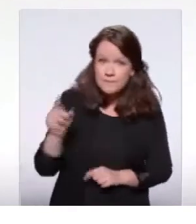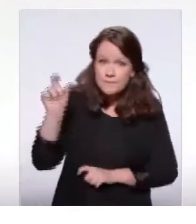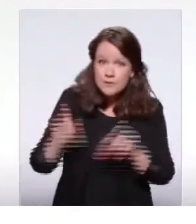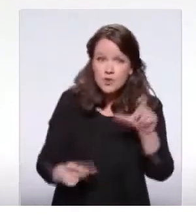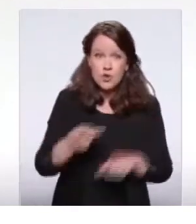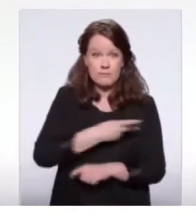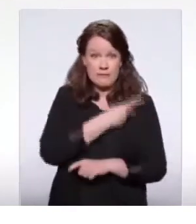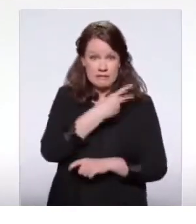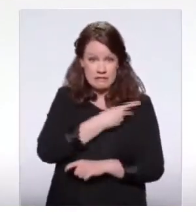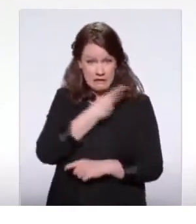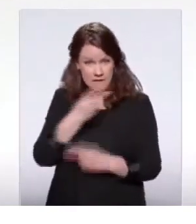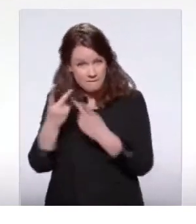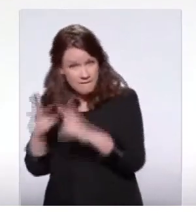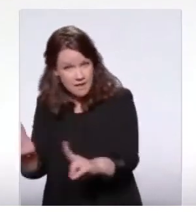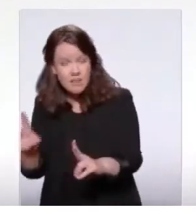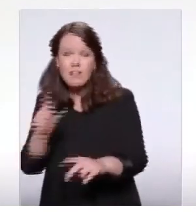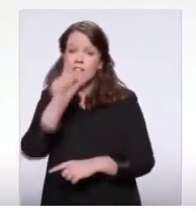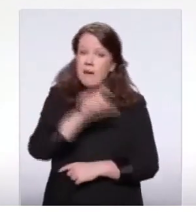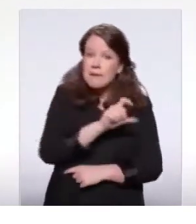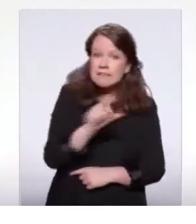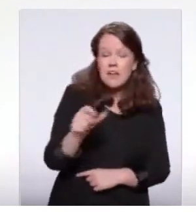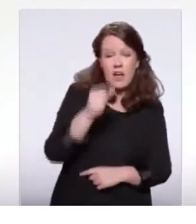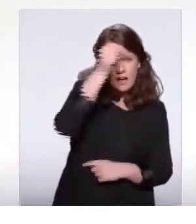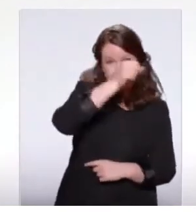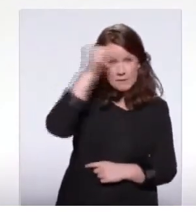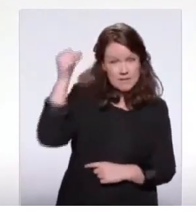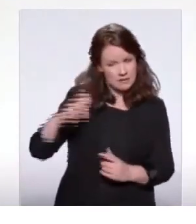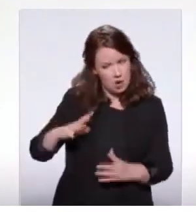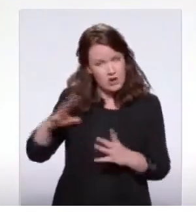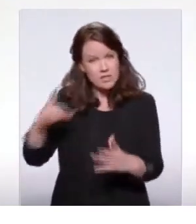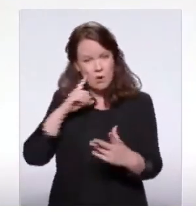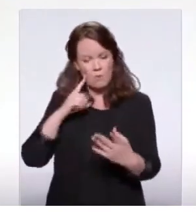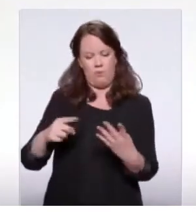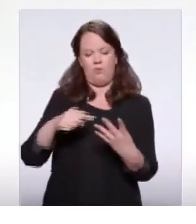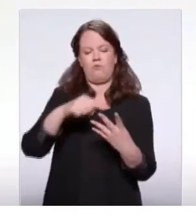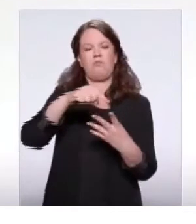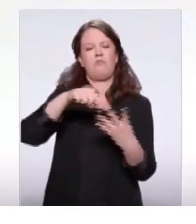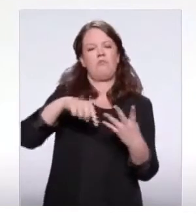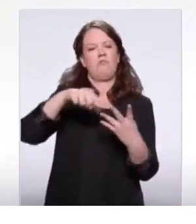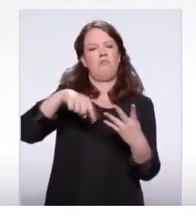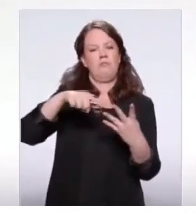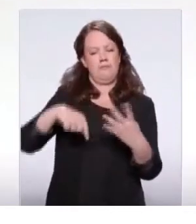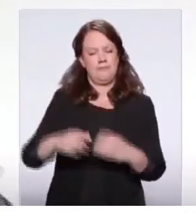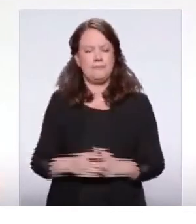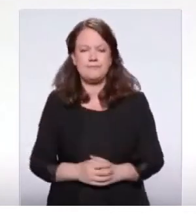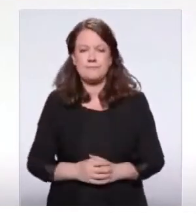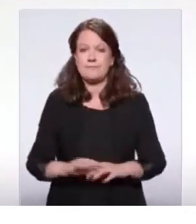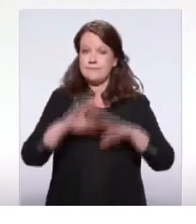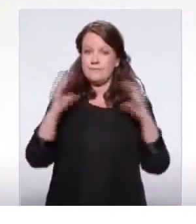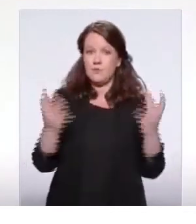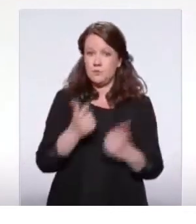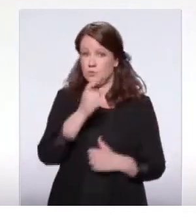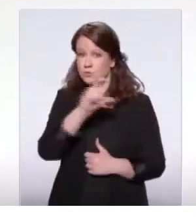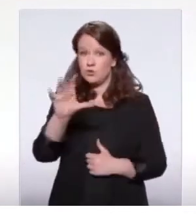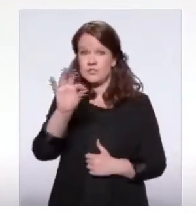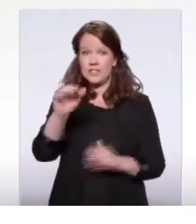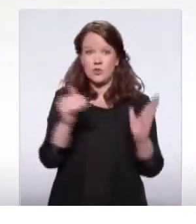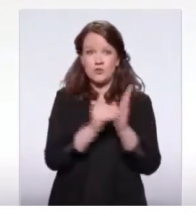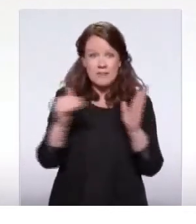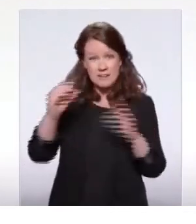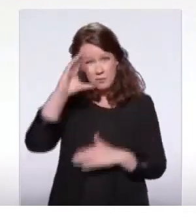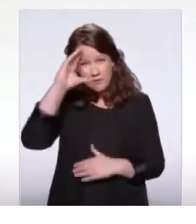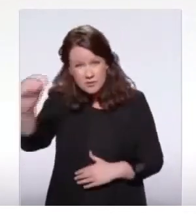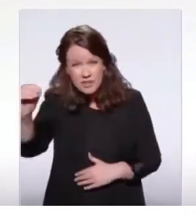et infirmières sont mobilisés. Au total, 250 000 professionnels, médecins, pharmaciens,